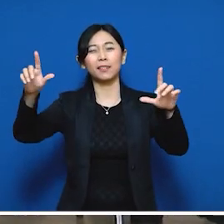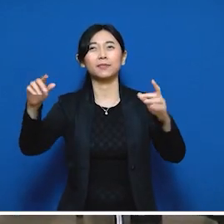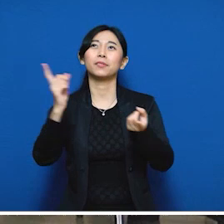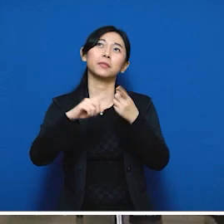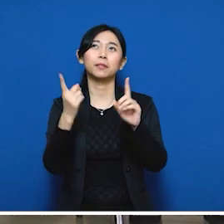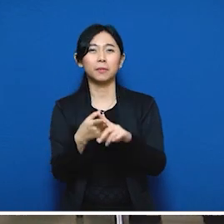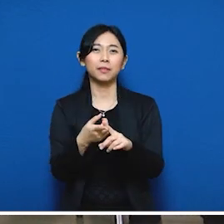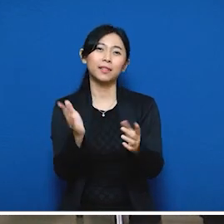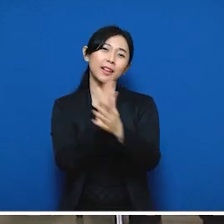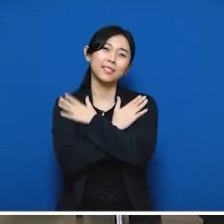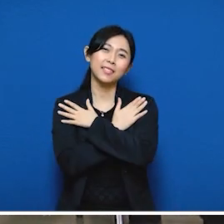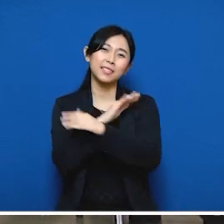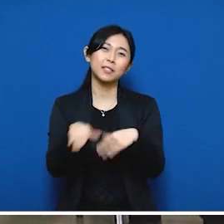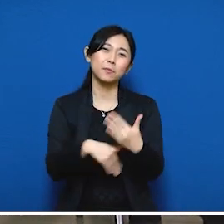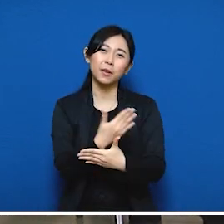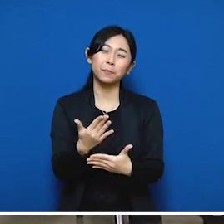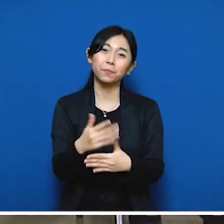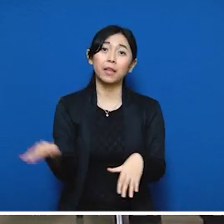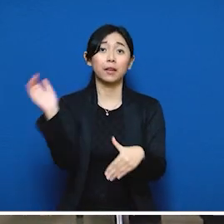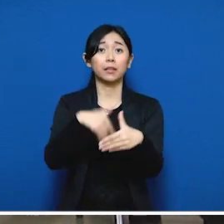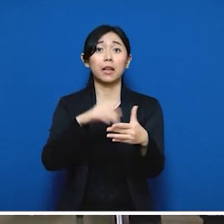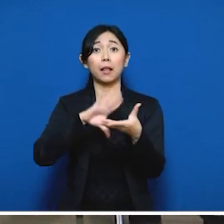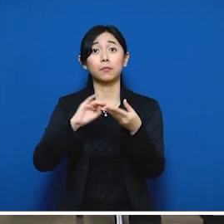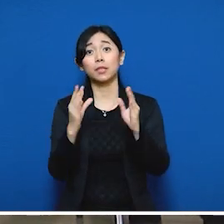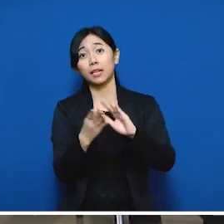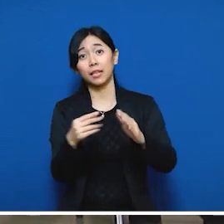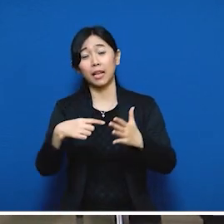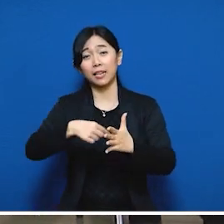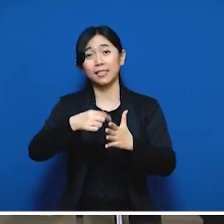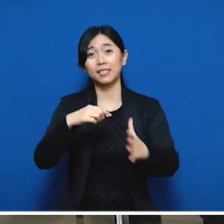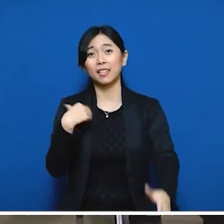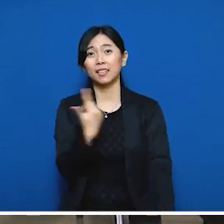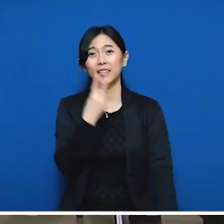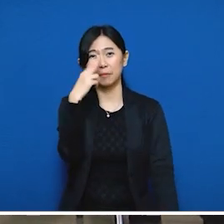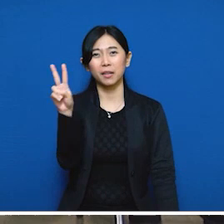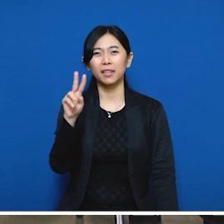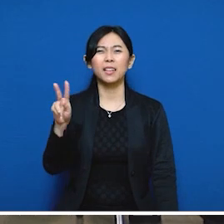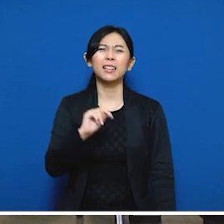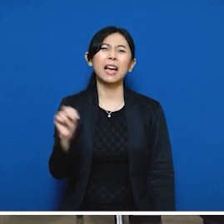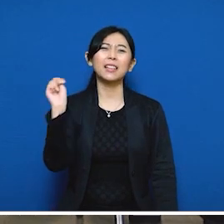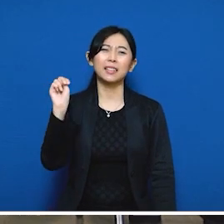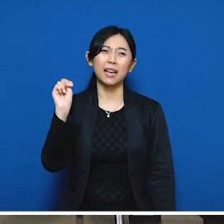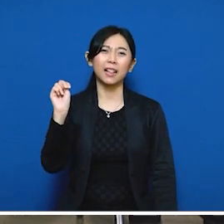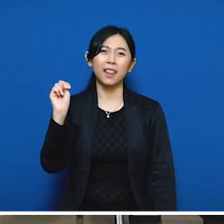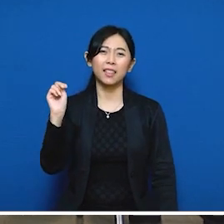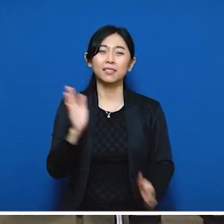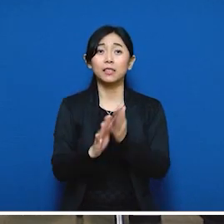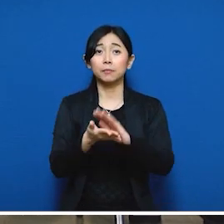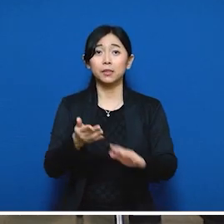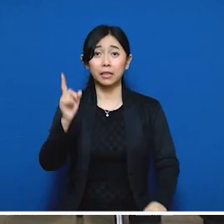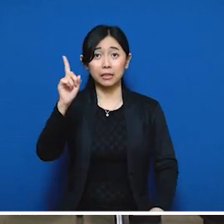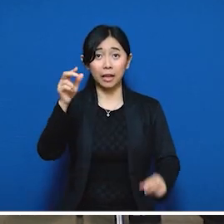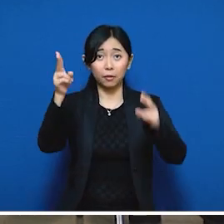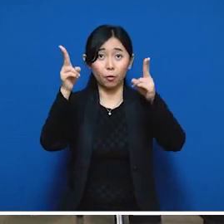Saudara-saudara yang dikasih oleh Tuhan Yesus Kristus, di dalam kisah Injil kita melihat bahwa Nathanael kemudian juga menjadi salah